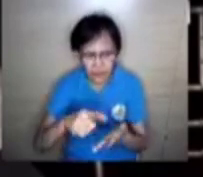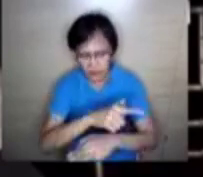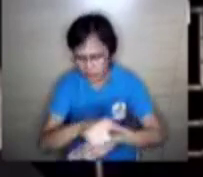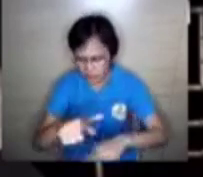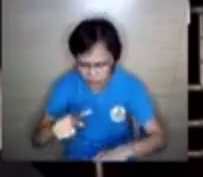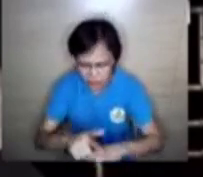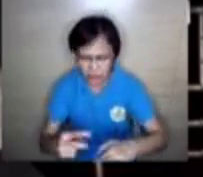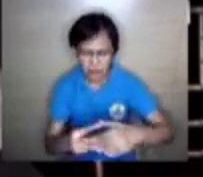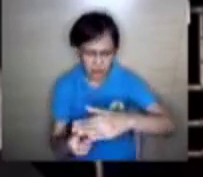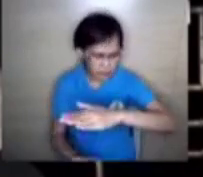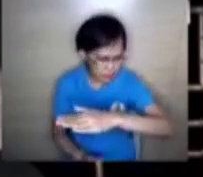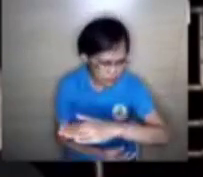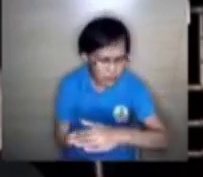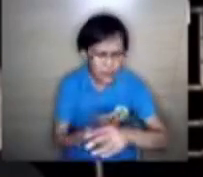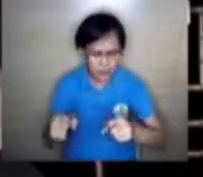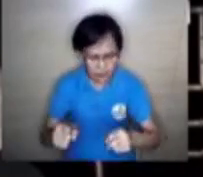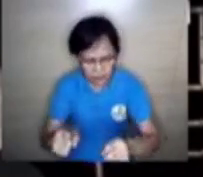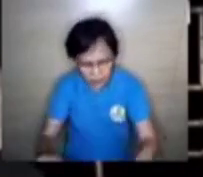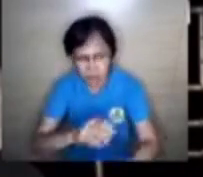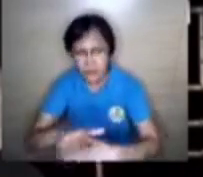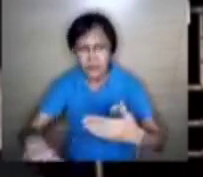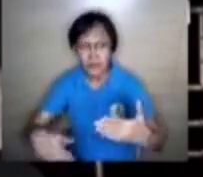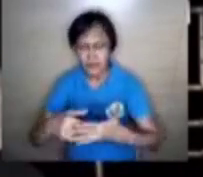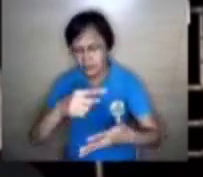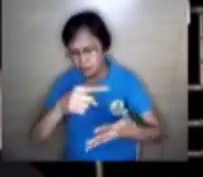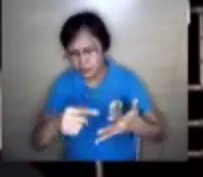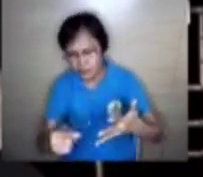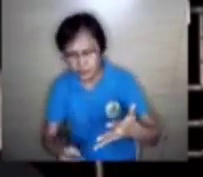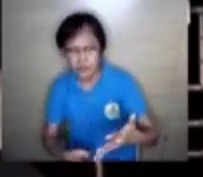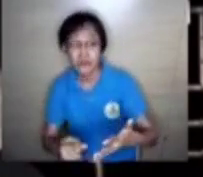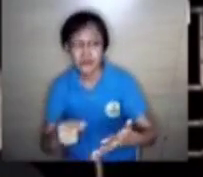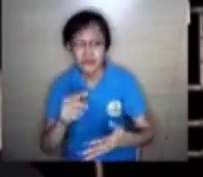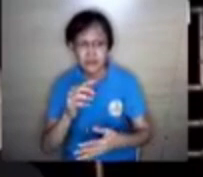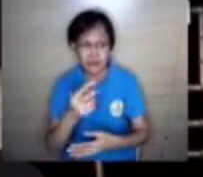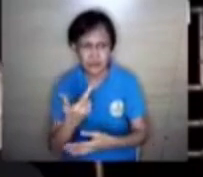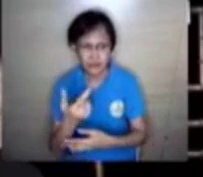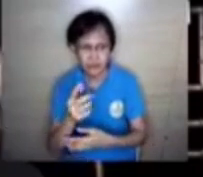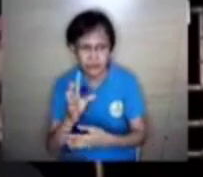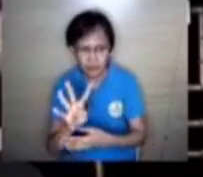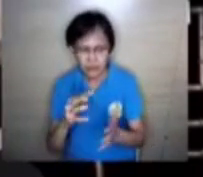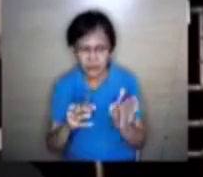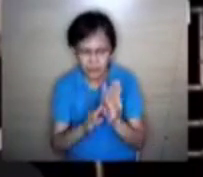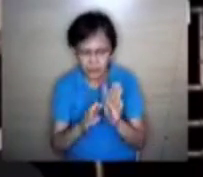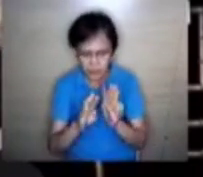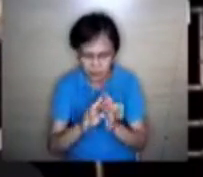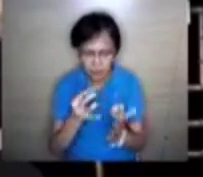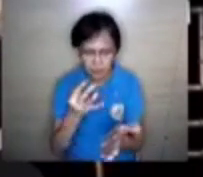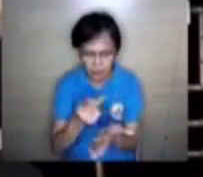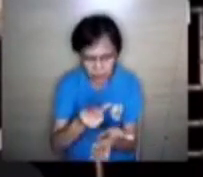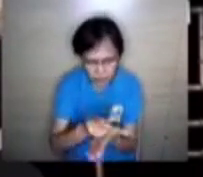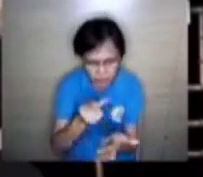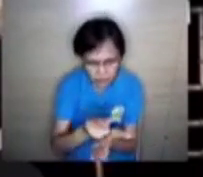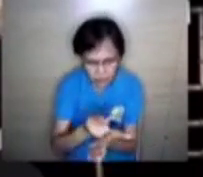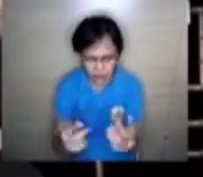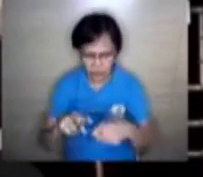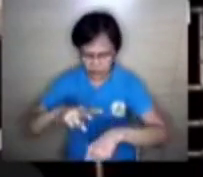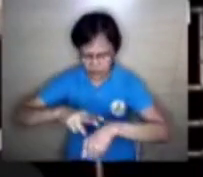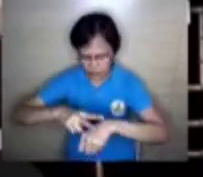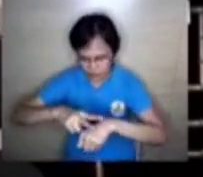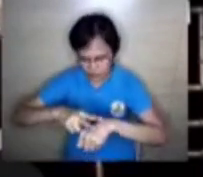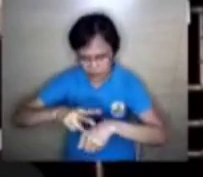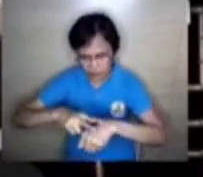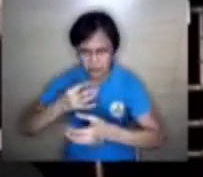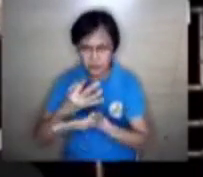iba pa. Base sa COA report, nasa 24 billion pesos ang discrepancy sa accounting ng mga assets ng LGU.